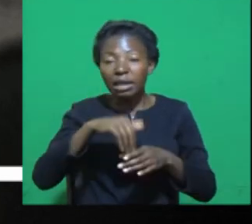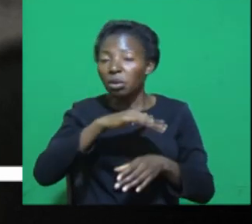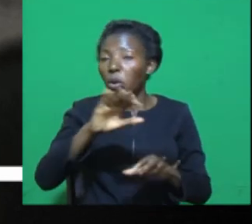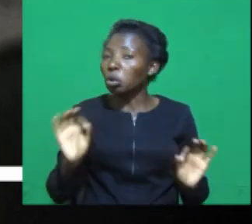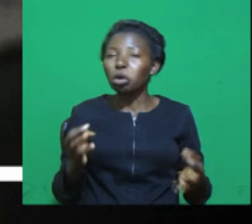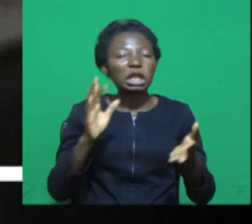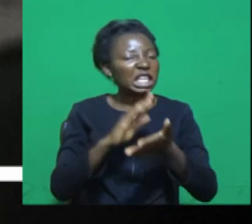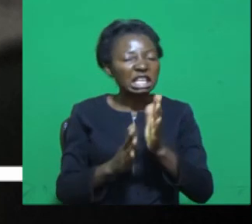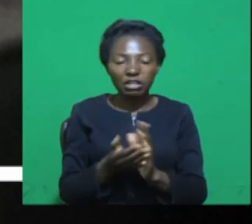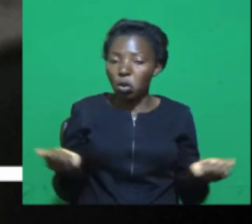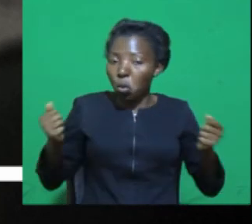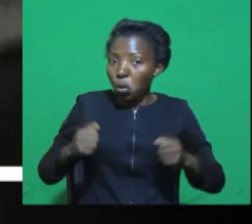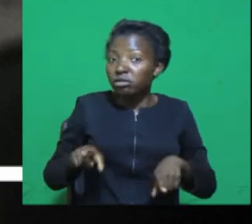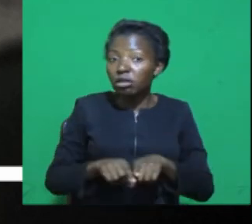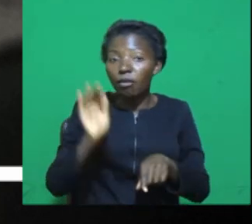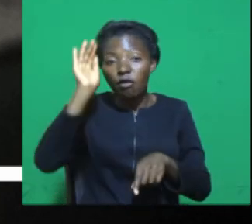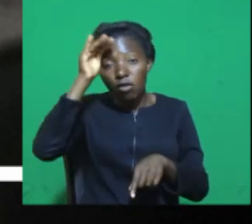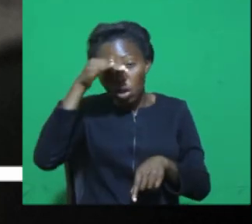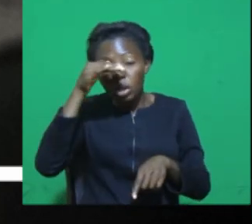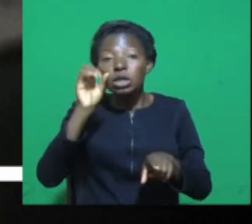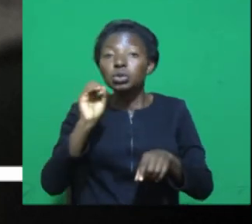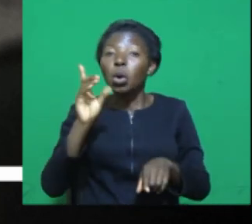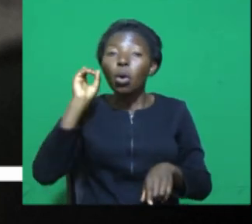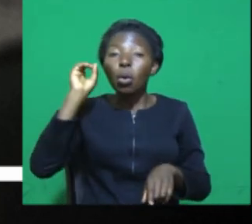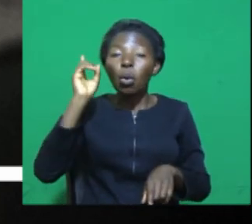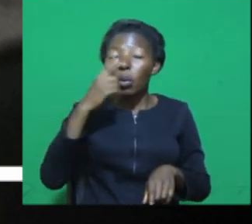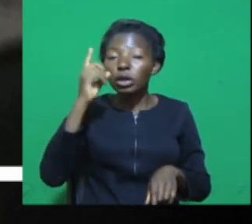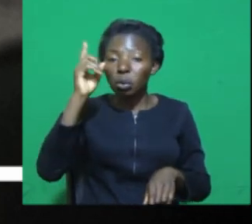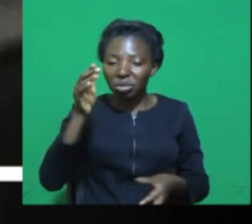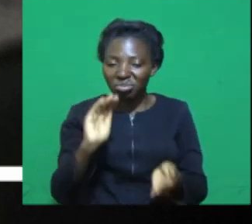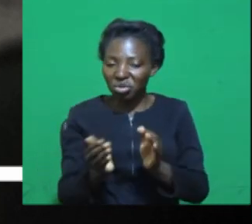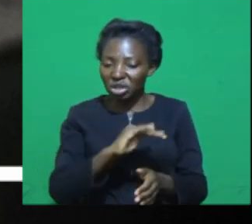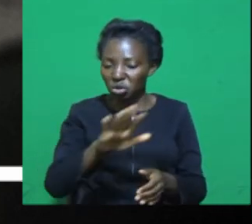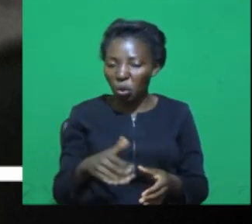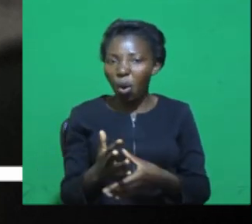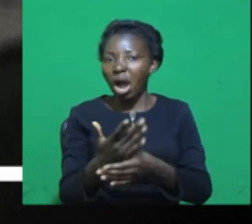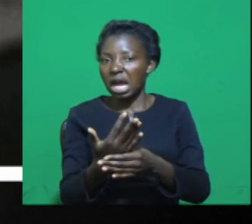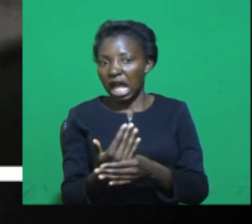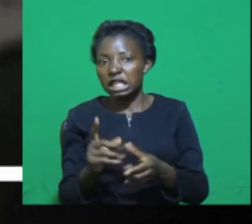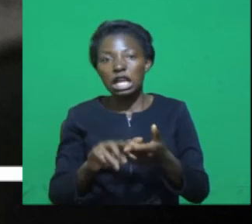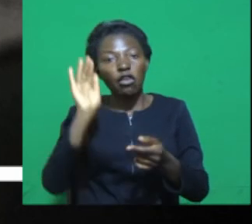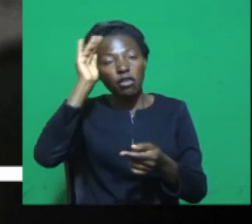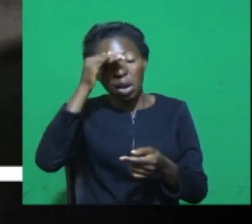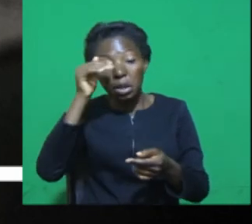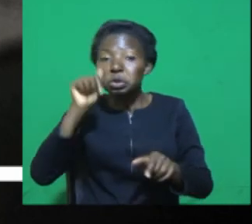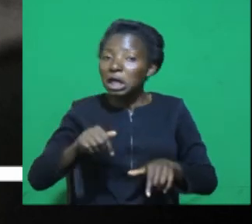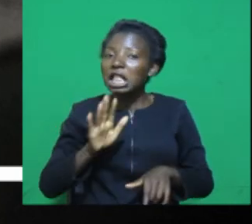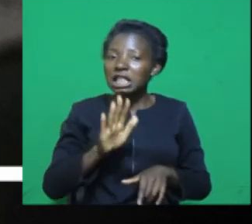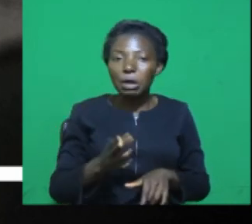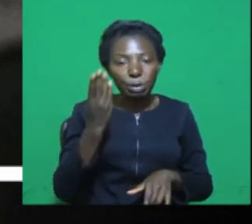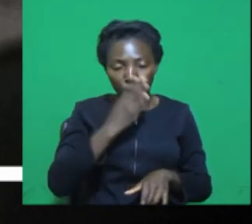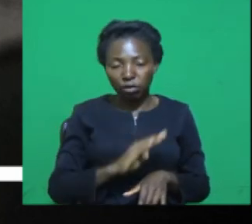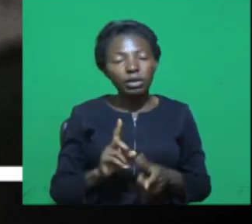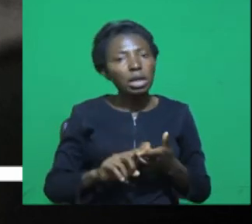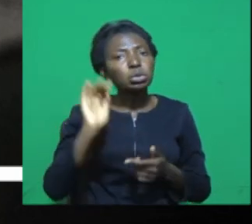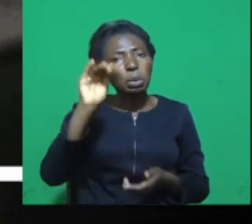serimwe rawo. Zvino kana Mwari achifukidza saizvozvo uswa hwebundu huripo nhasi huchikandirwa